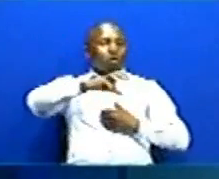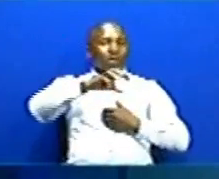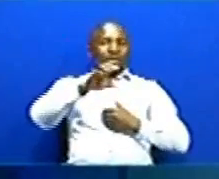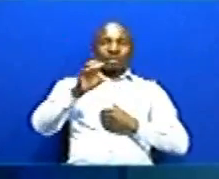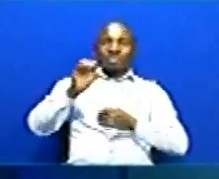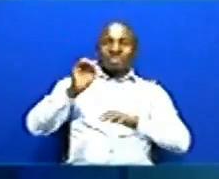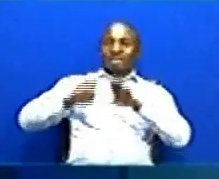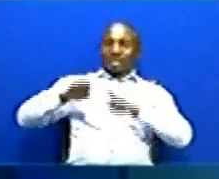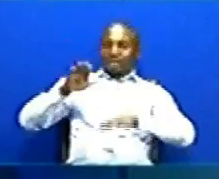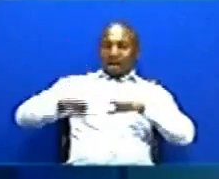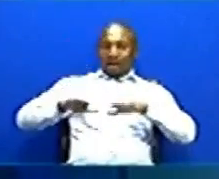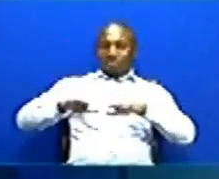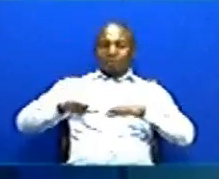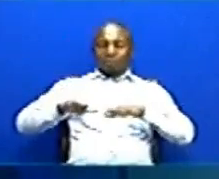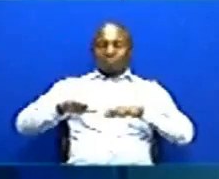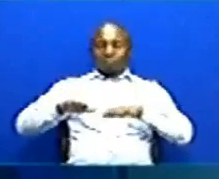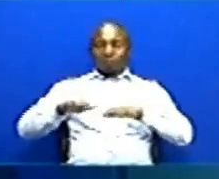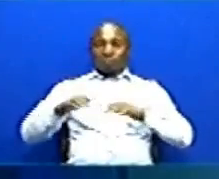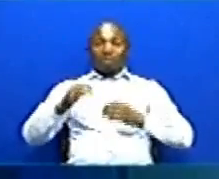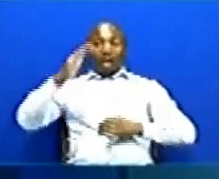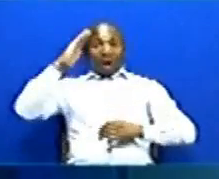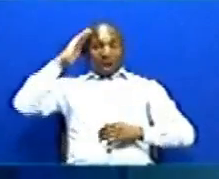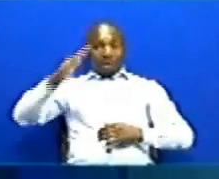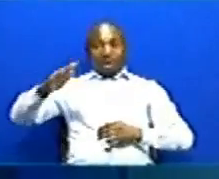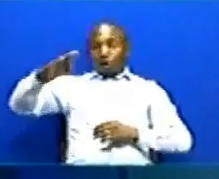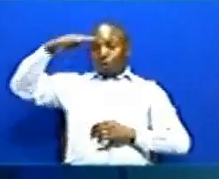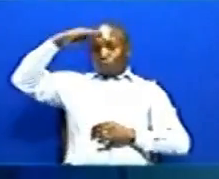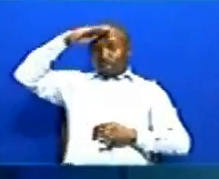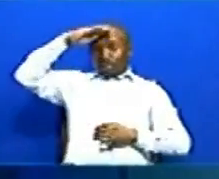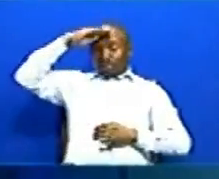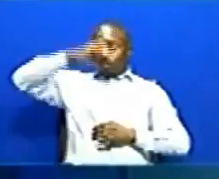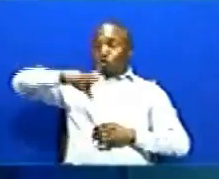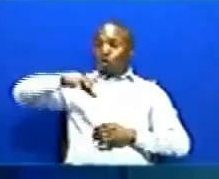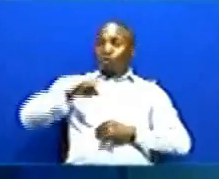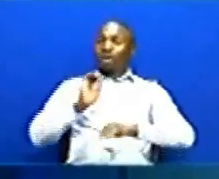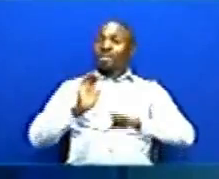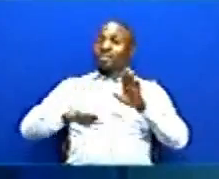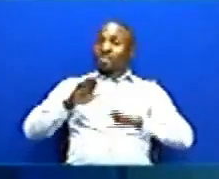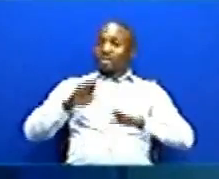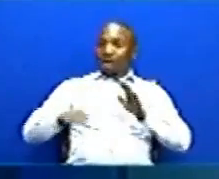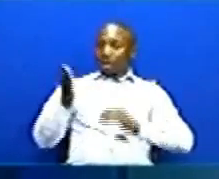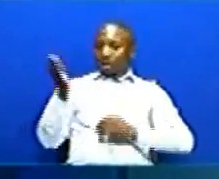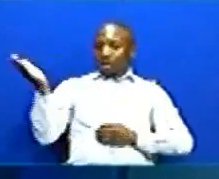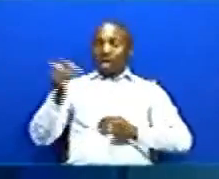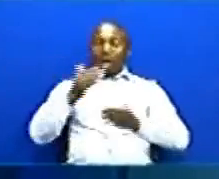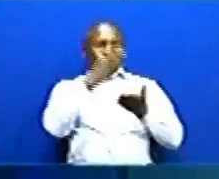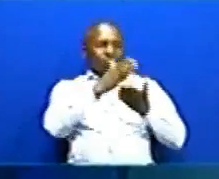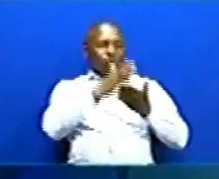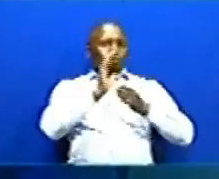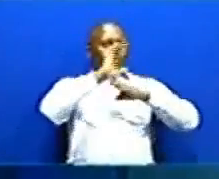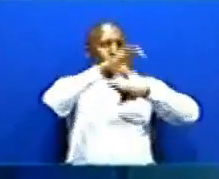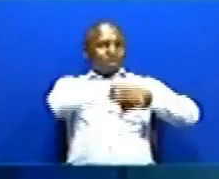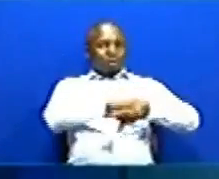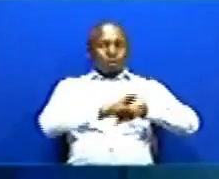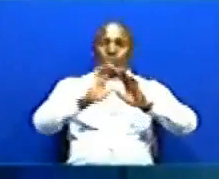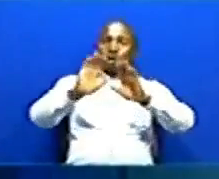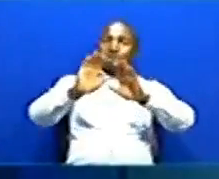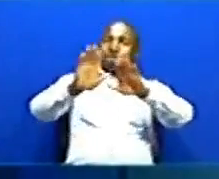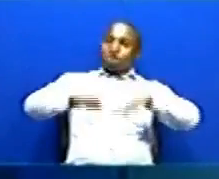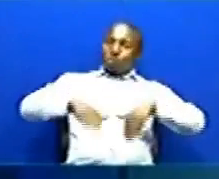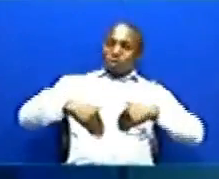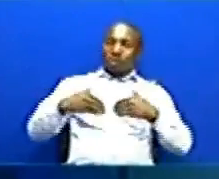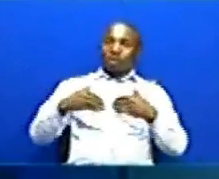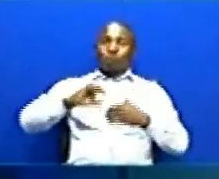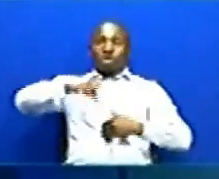Singida. Kamanda wa polisi wa mkoa wa Singida, Sweetbat Njewike, amethibitisha kukamatwa kwa mbunge wa jimbo la Arusha mjini